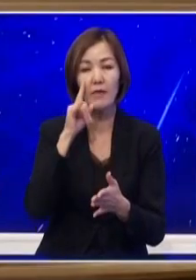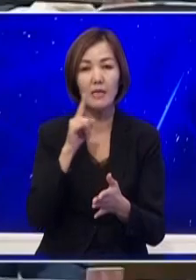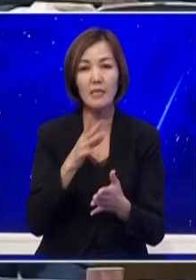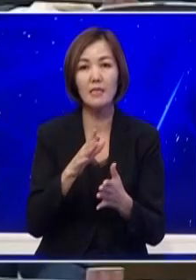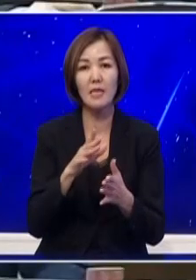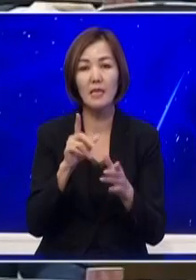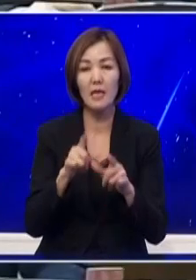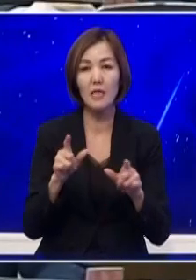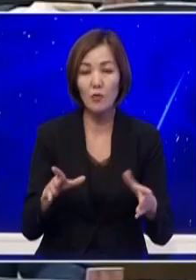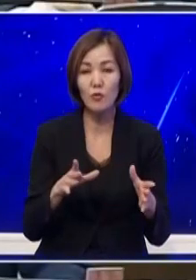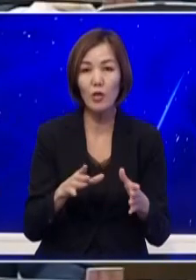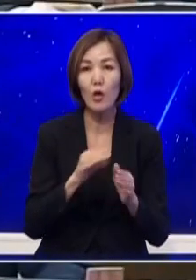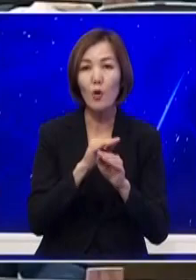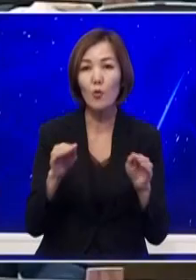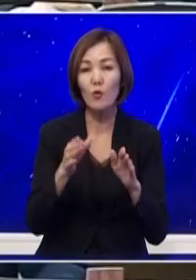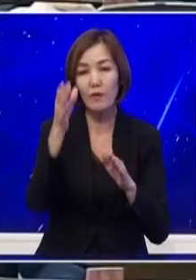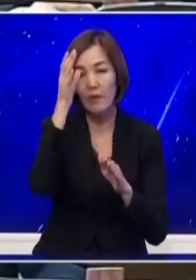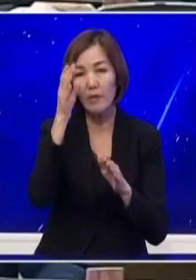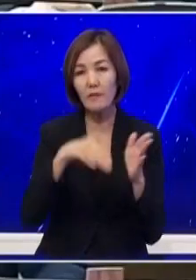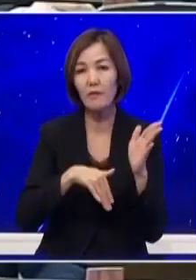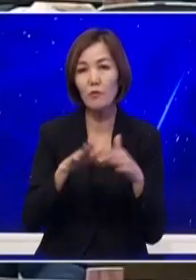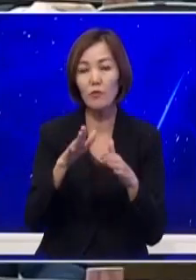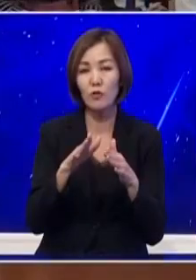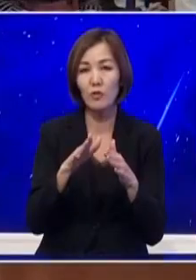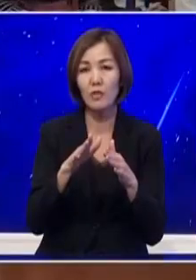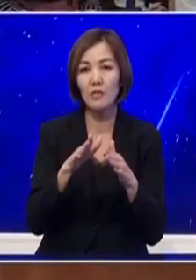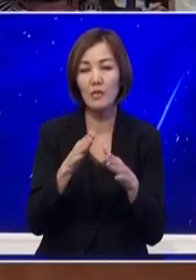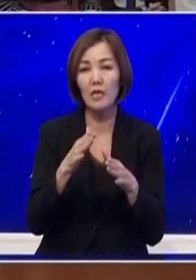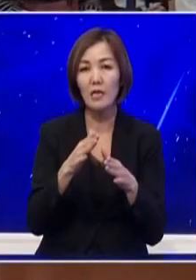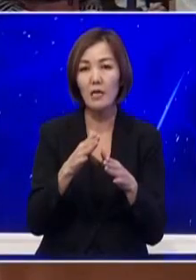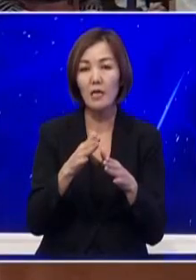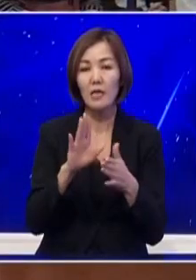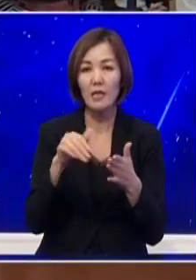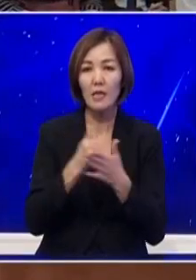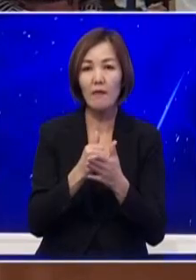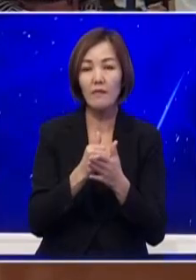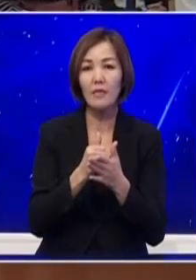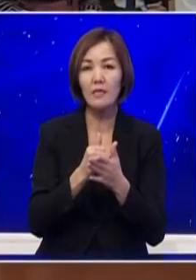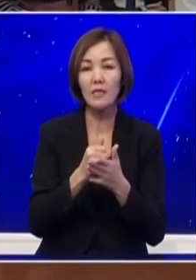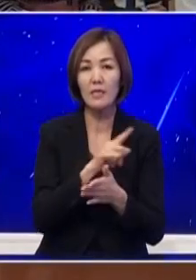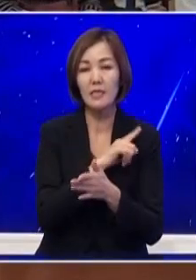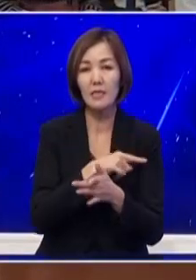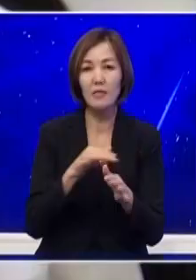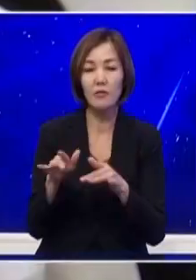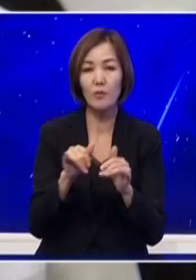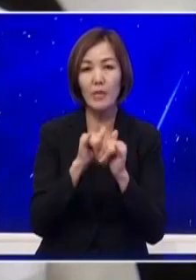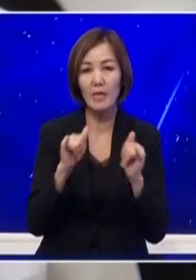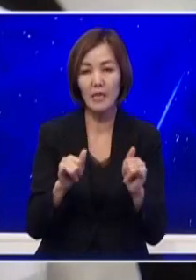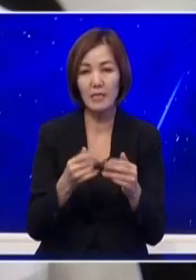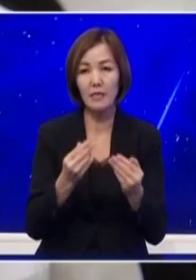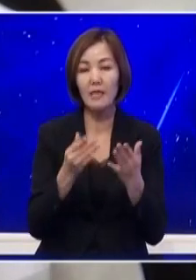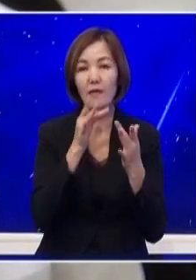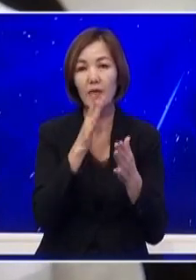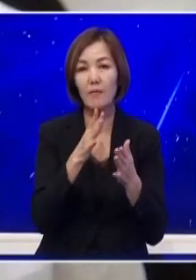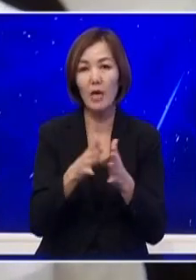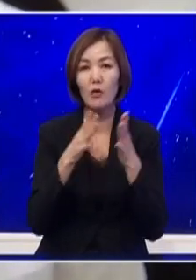это люди, а уровень их образованности и компетентности является ключевой движущей силой прогресса. В данное время